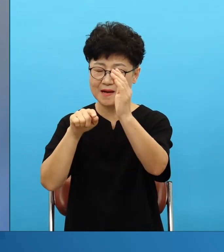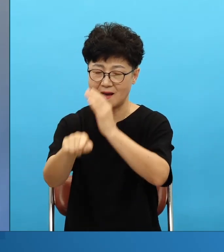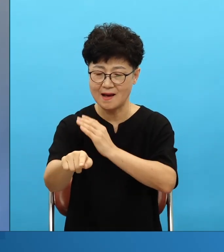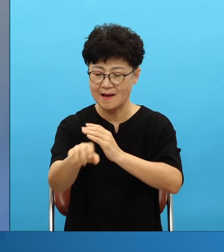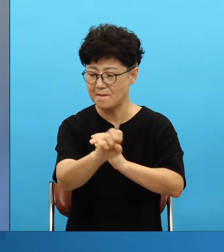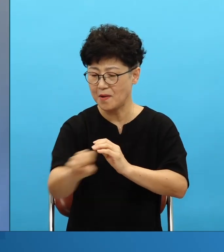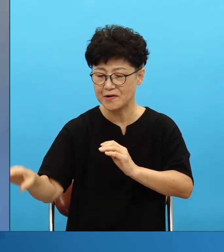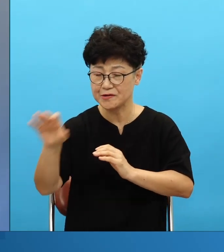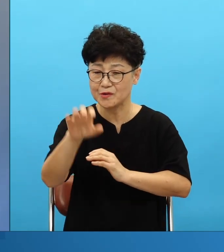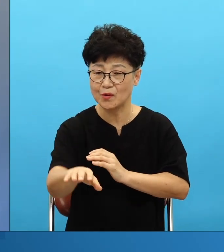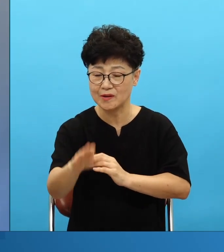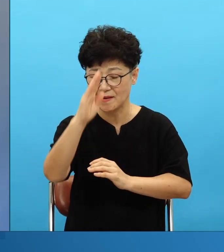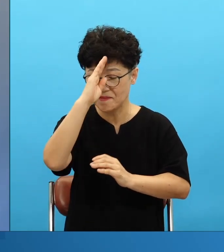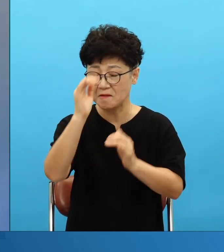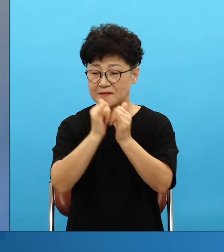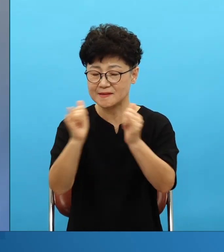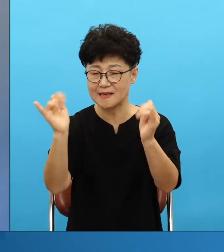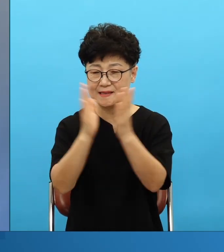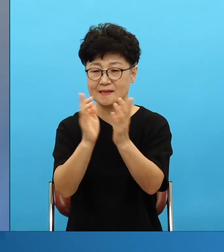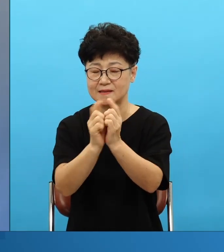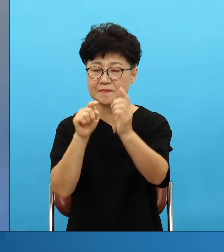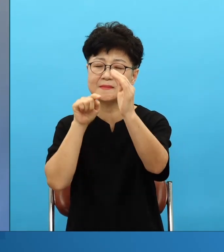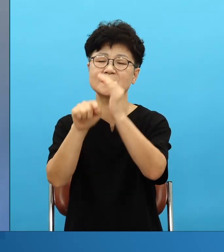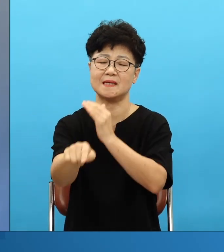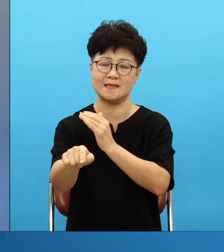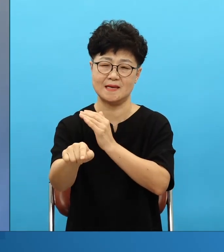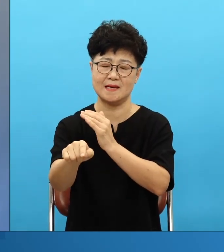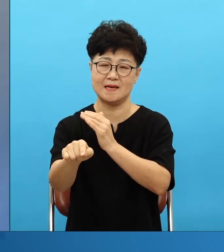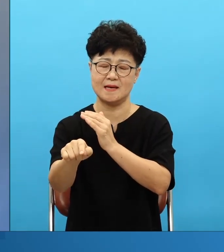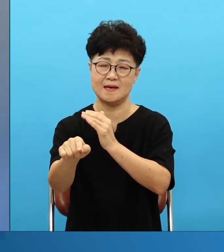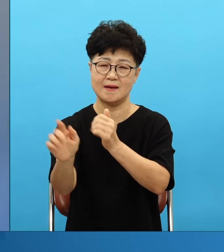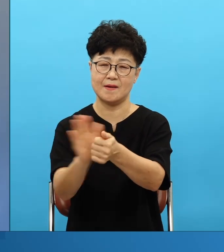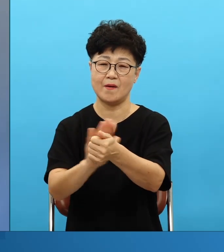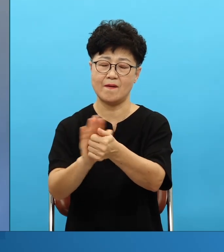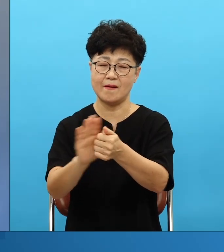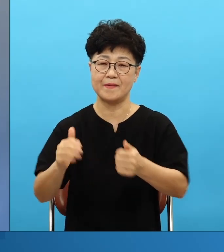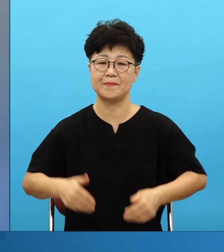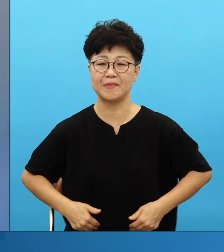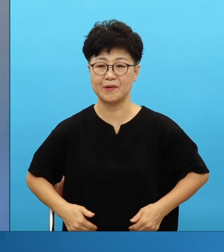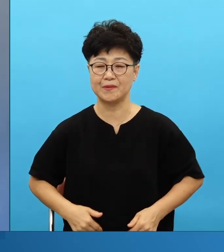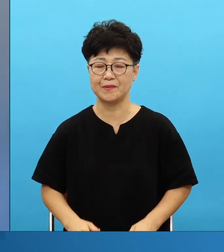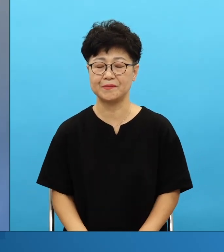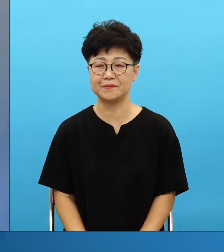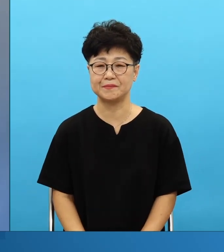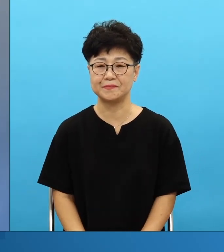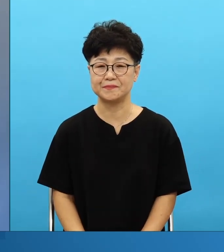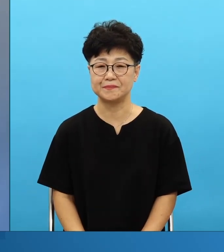go seek out the 말릴 수가 the 없어요. sick. There's no reason to do anything else.